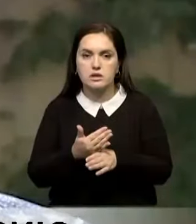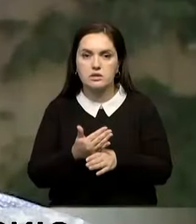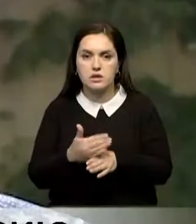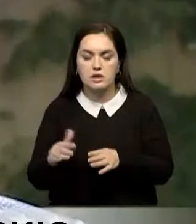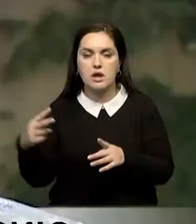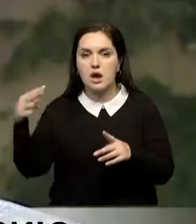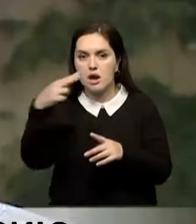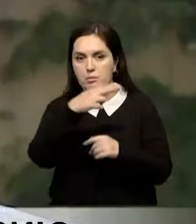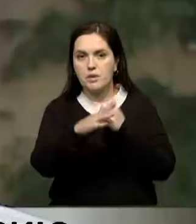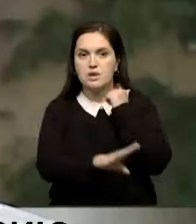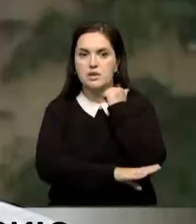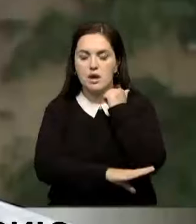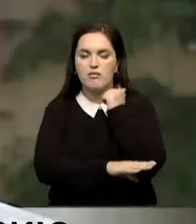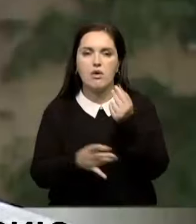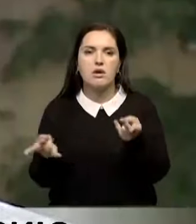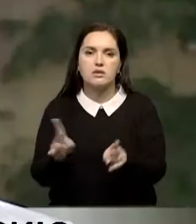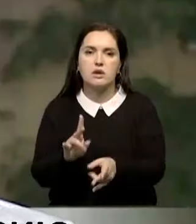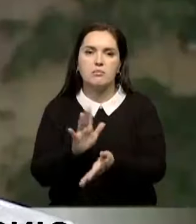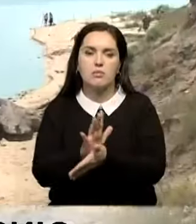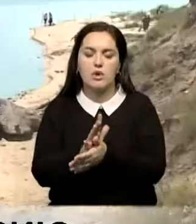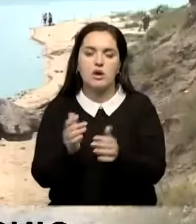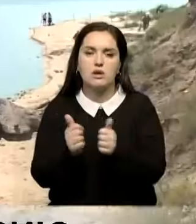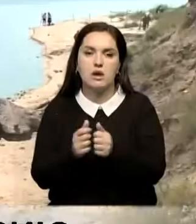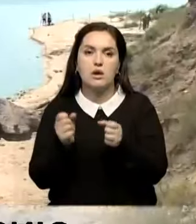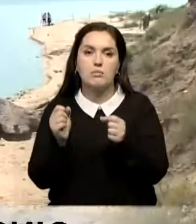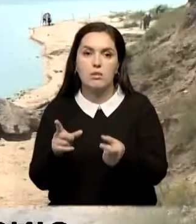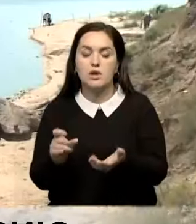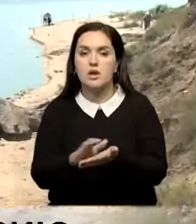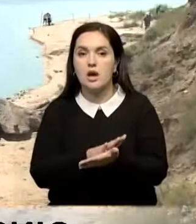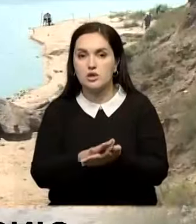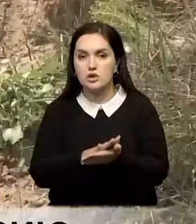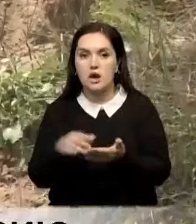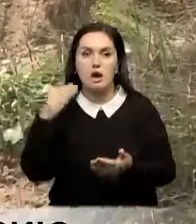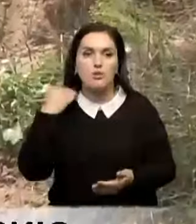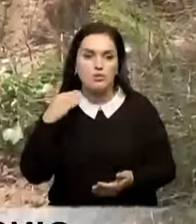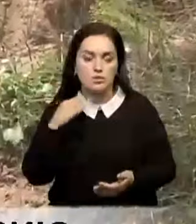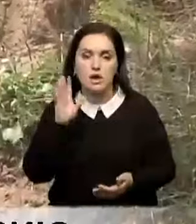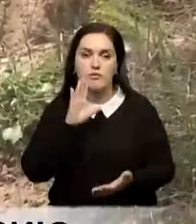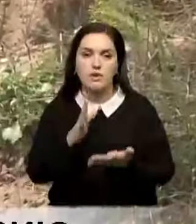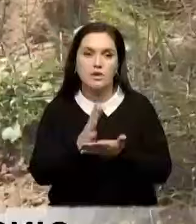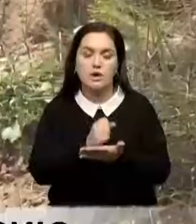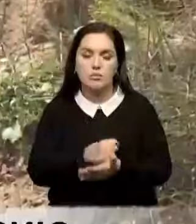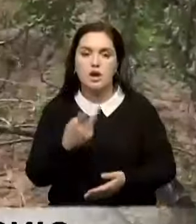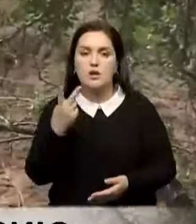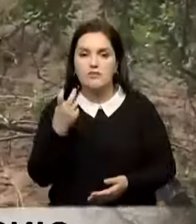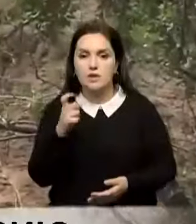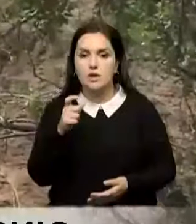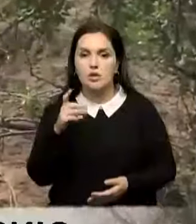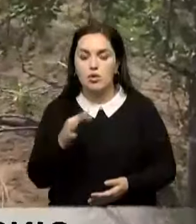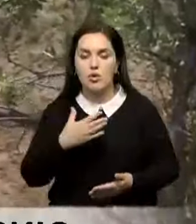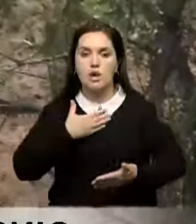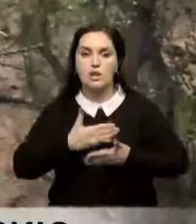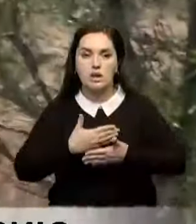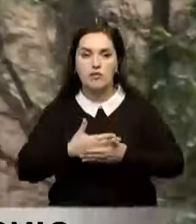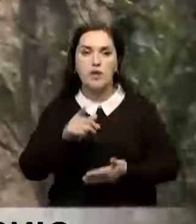деревьев и остаток деревьев выбрасывают возле мусорки. На очистку территории Актюбинского водохранилища вышли 200 экоактивистов.